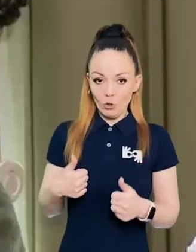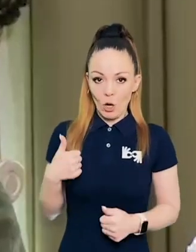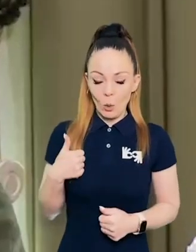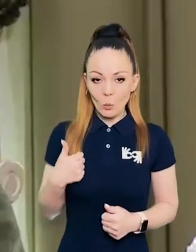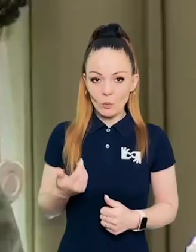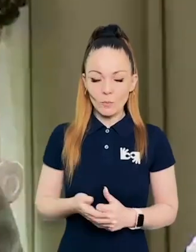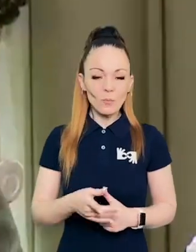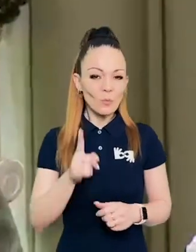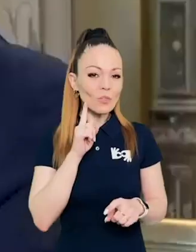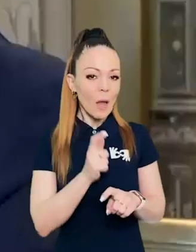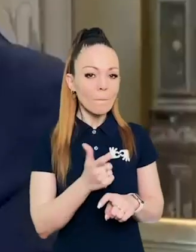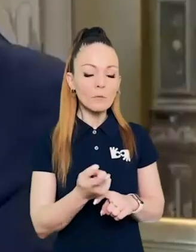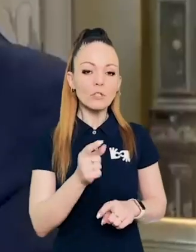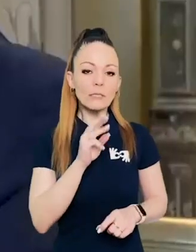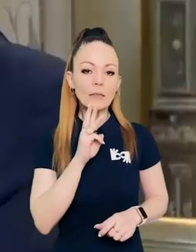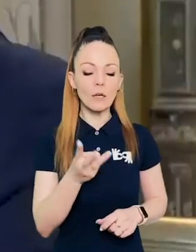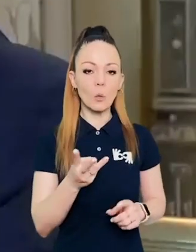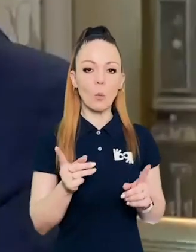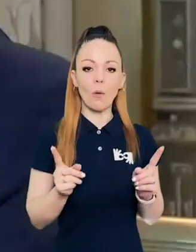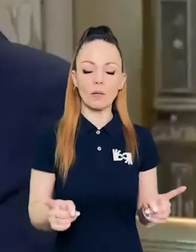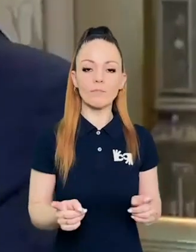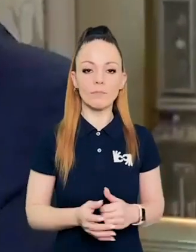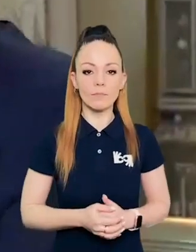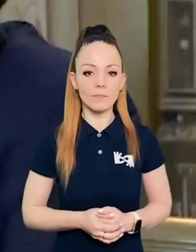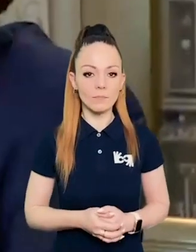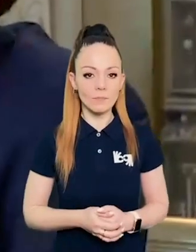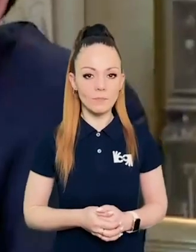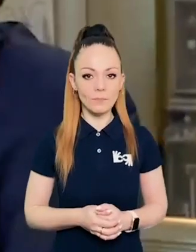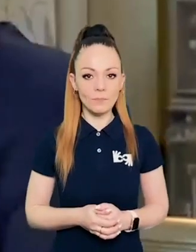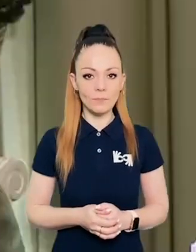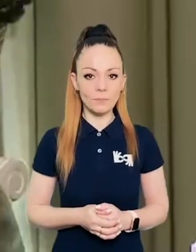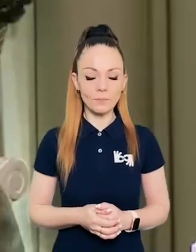Чим пишаюся? Ну, найбільше за ці 3 роки.